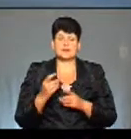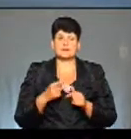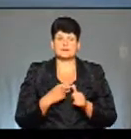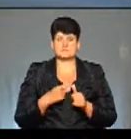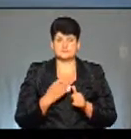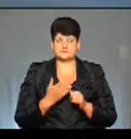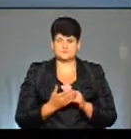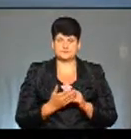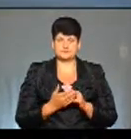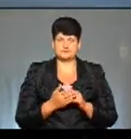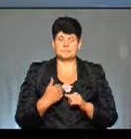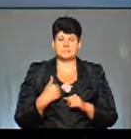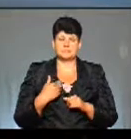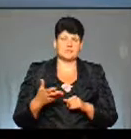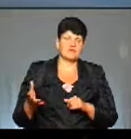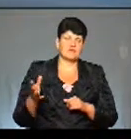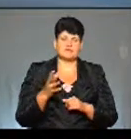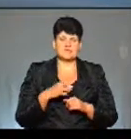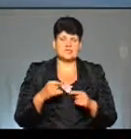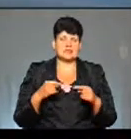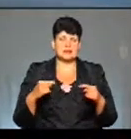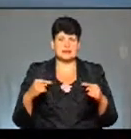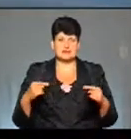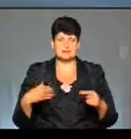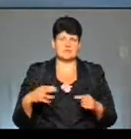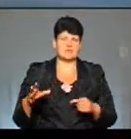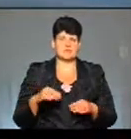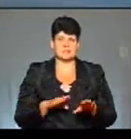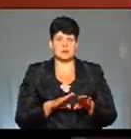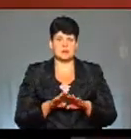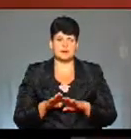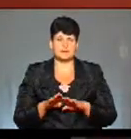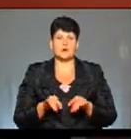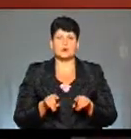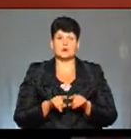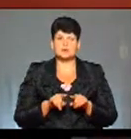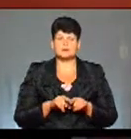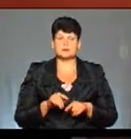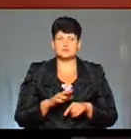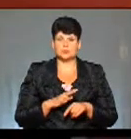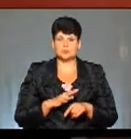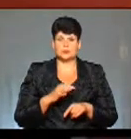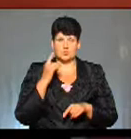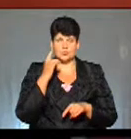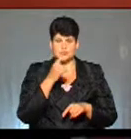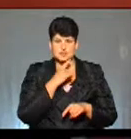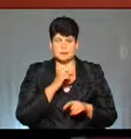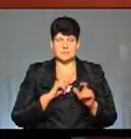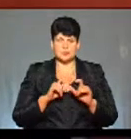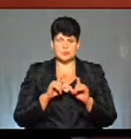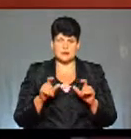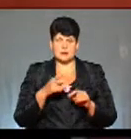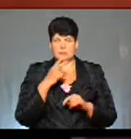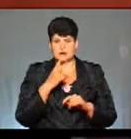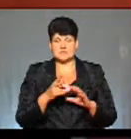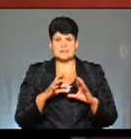називається, що ми всі різні і ми всі однакові. Тобто так от було очима студентів показано там